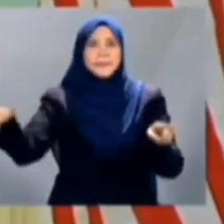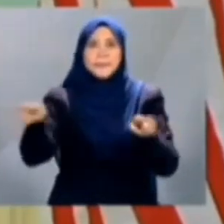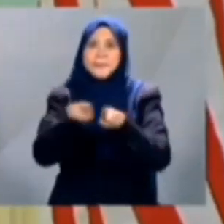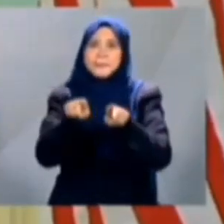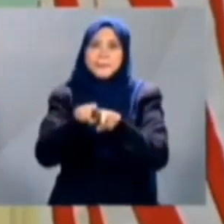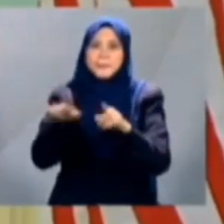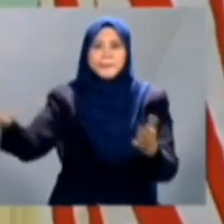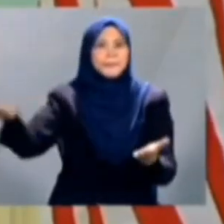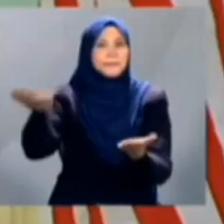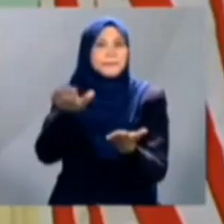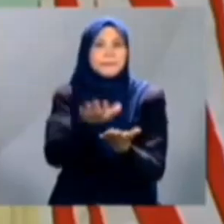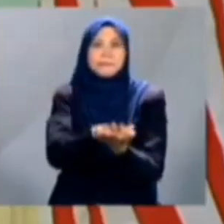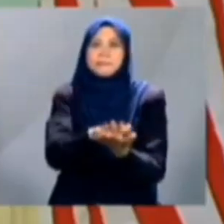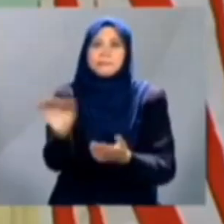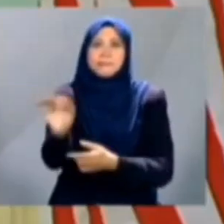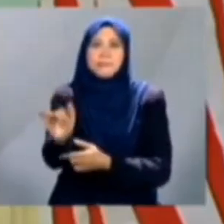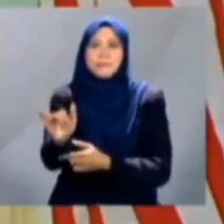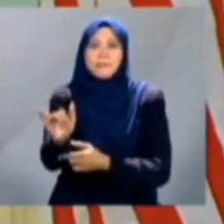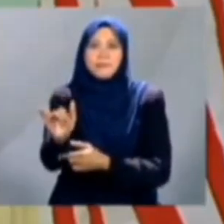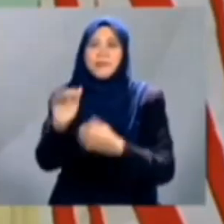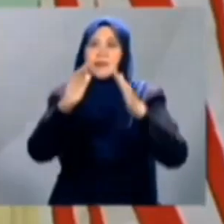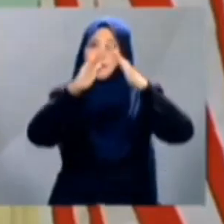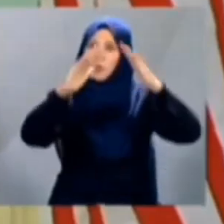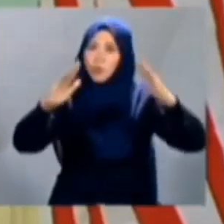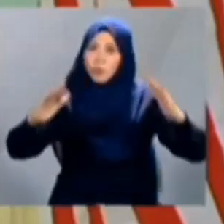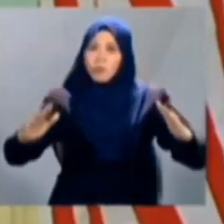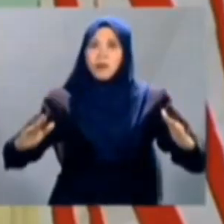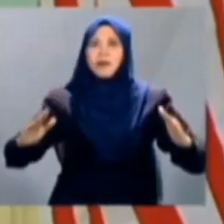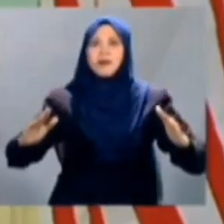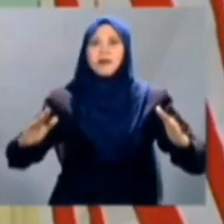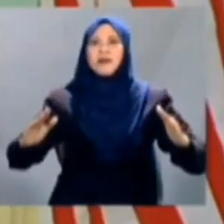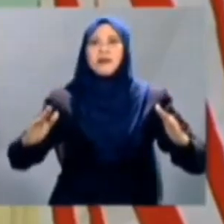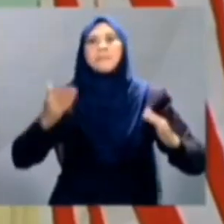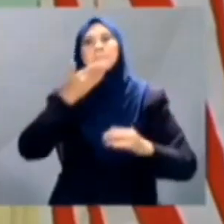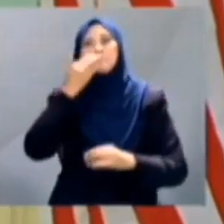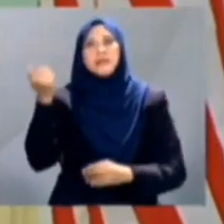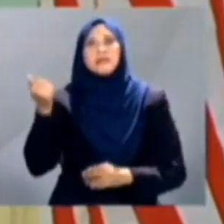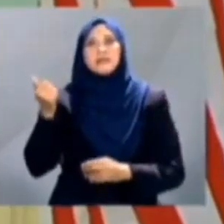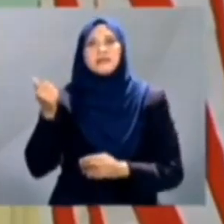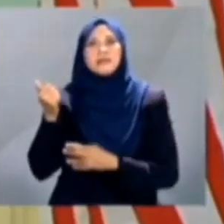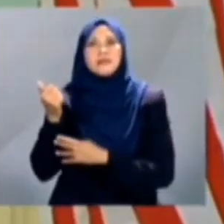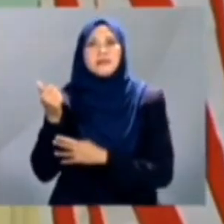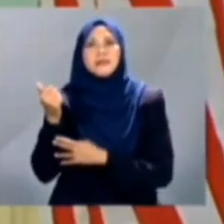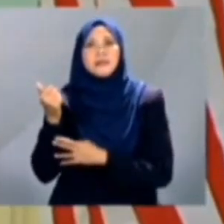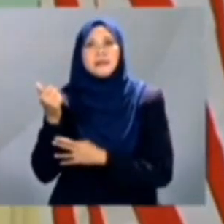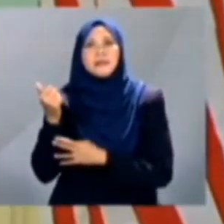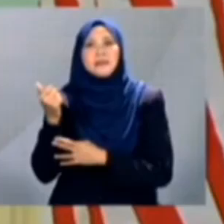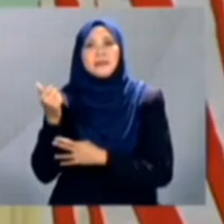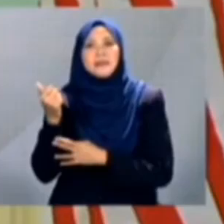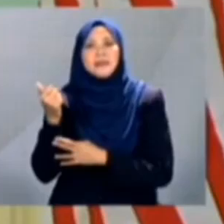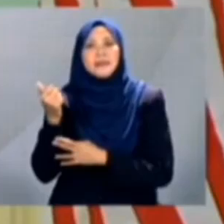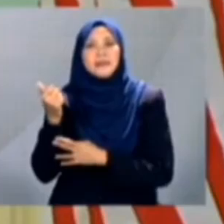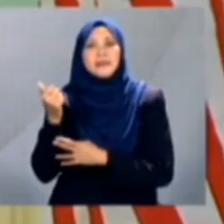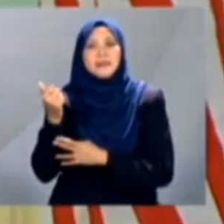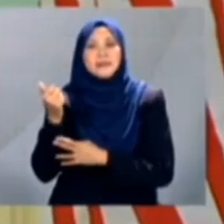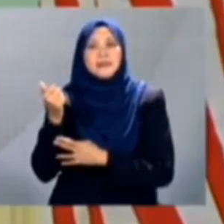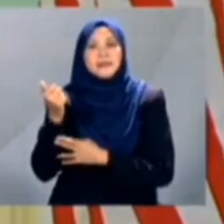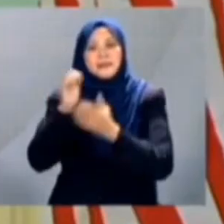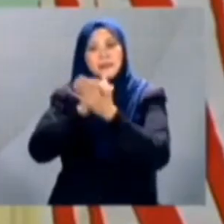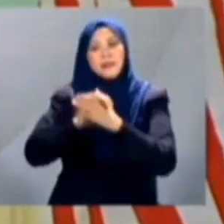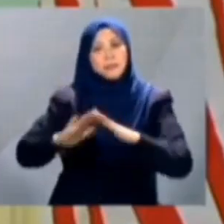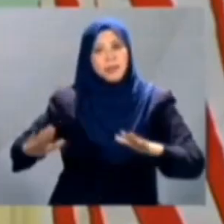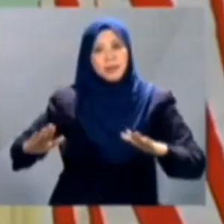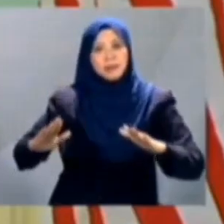ya shopee nya sama dan rumah sebenarnya lagi TB dari segi keselamatan lagi